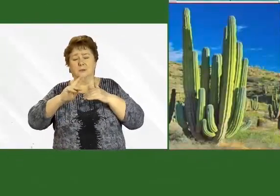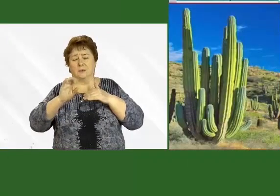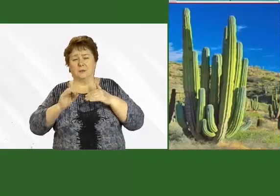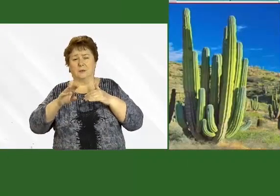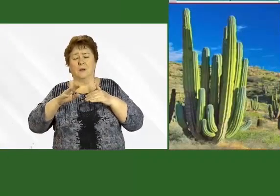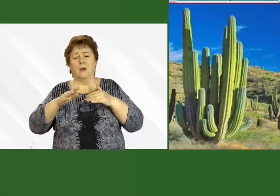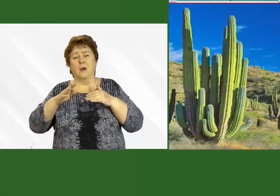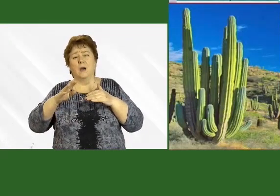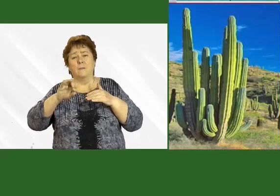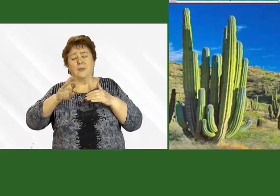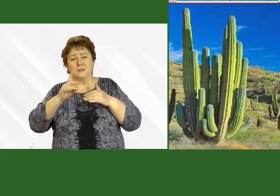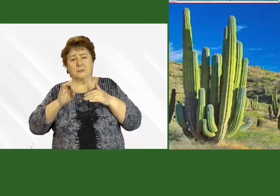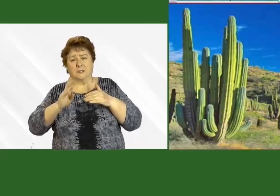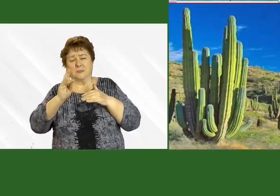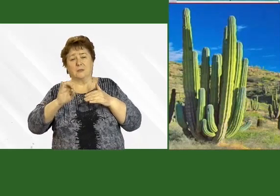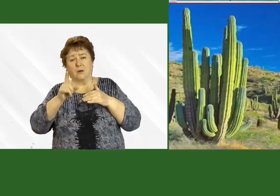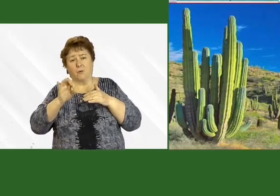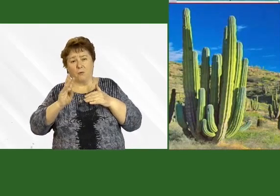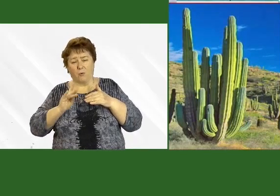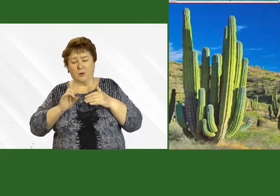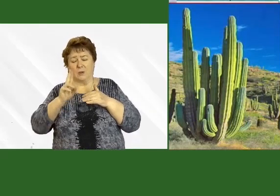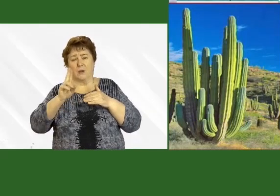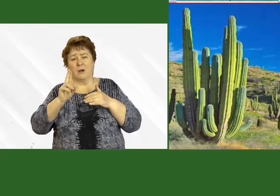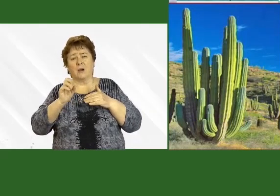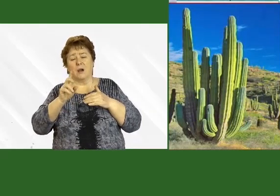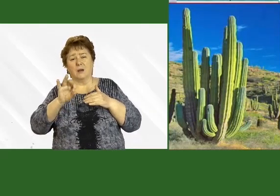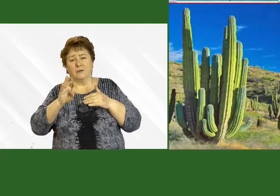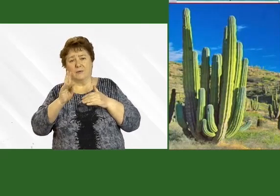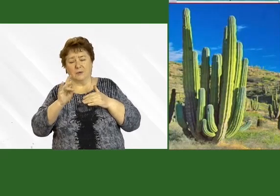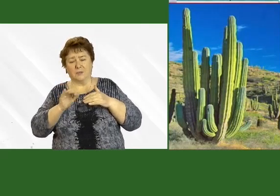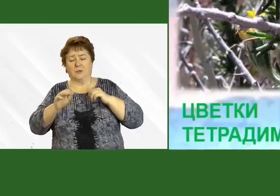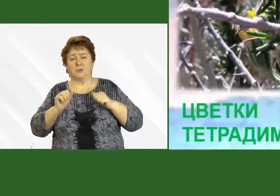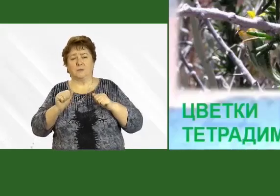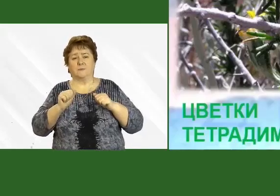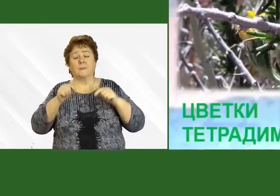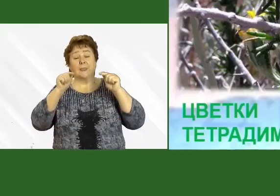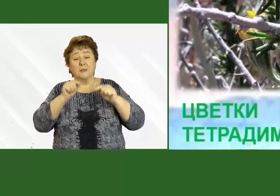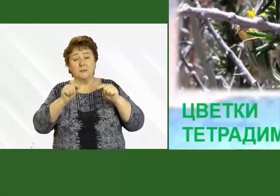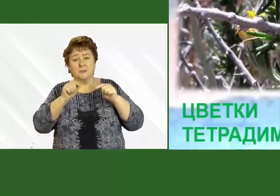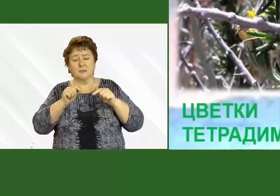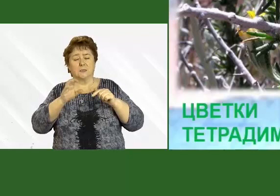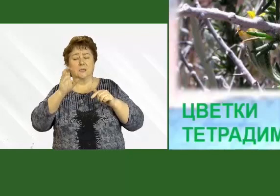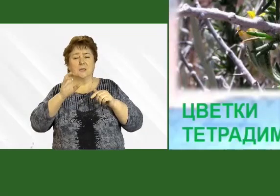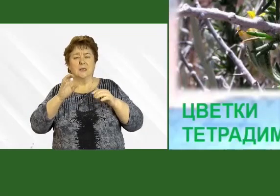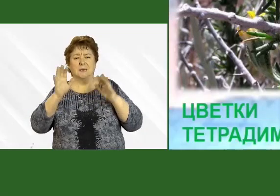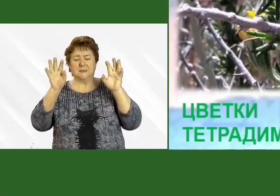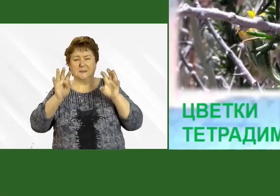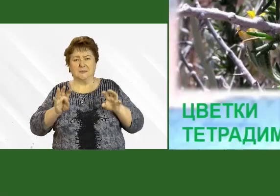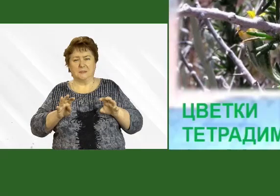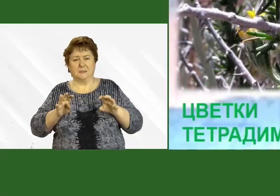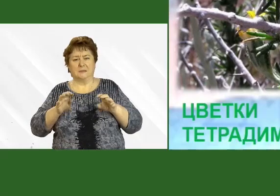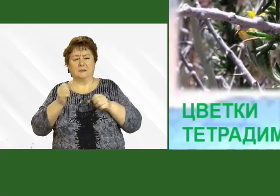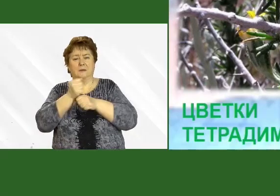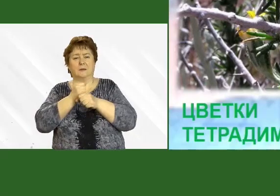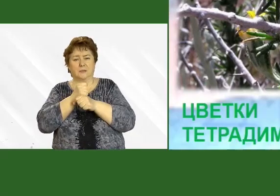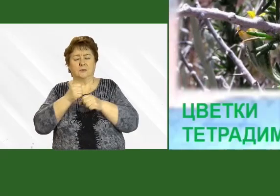мексиканского нагорья и калифорнийского побережья здесь на серых и бурых почвах